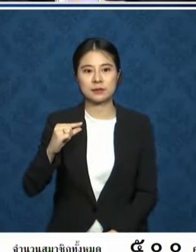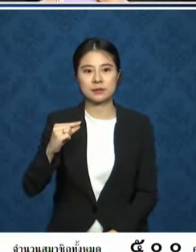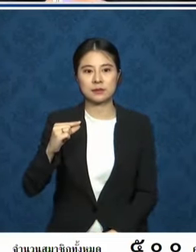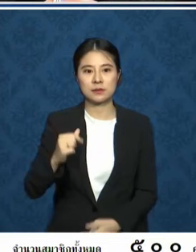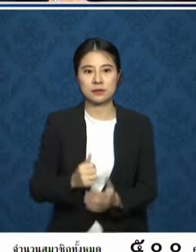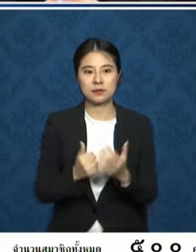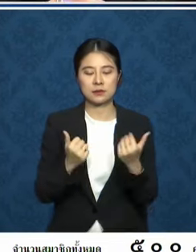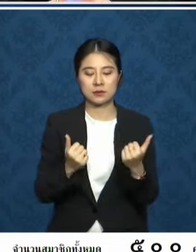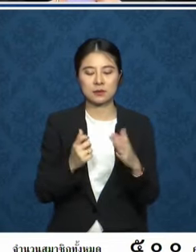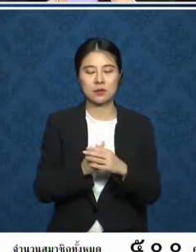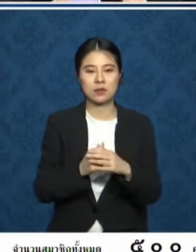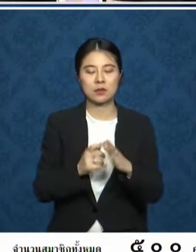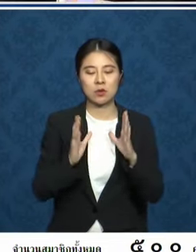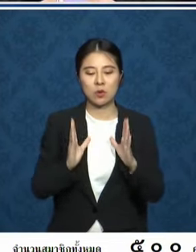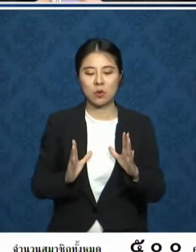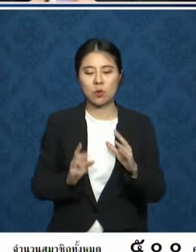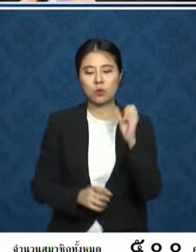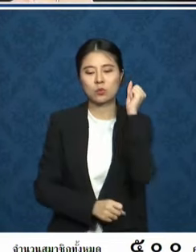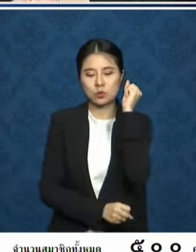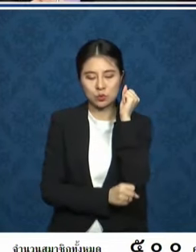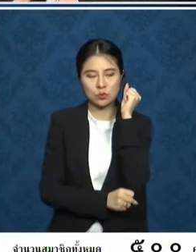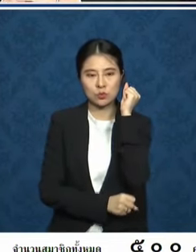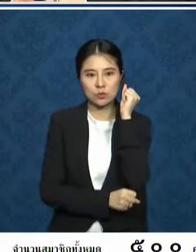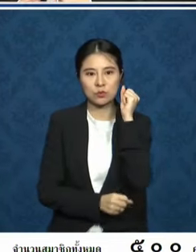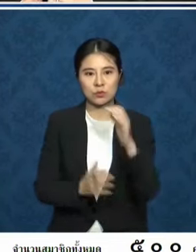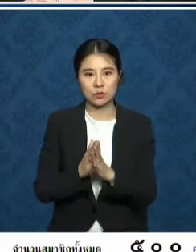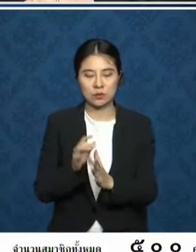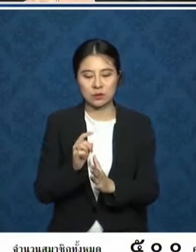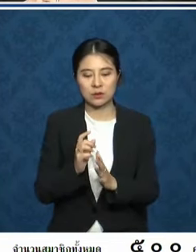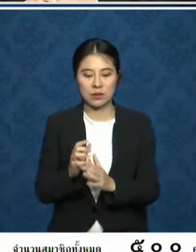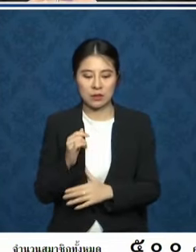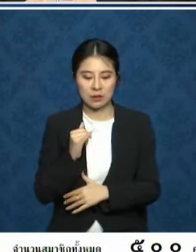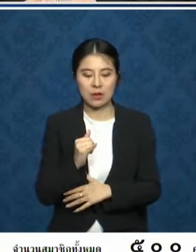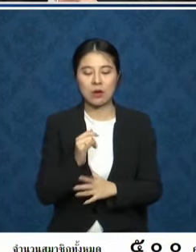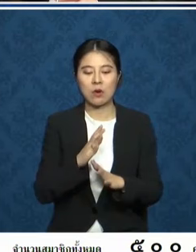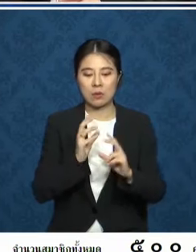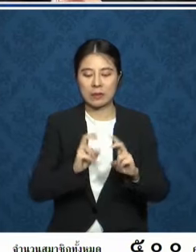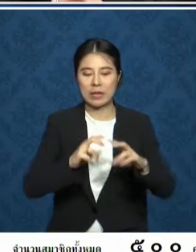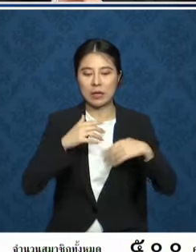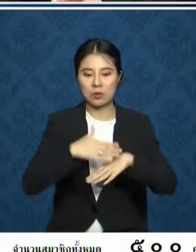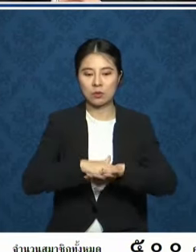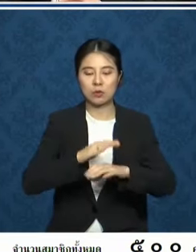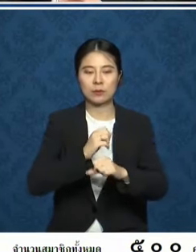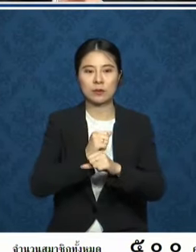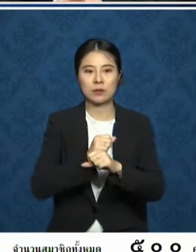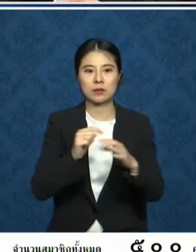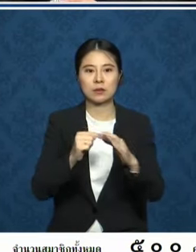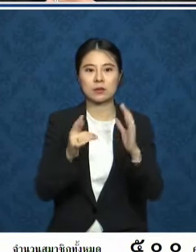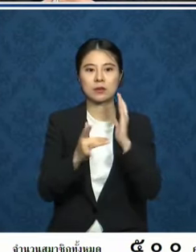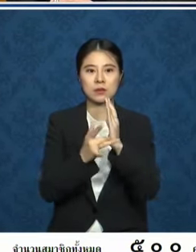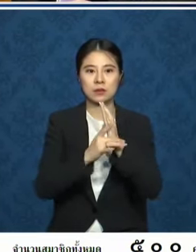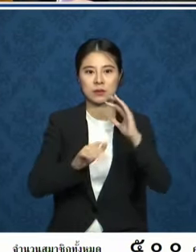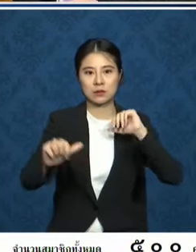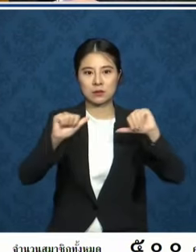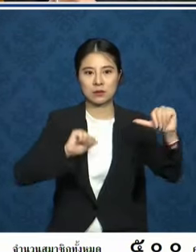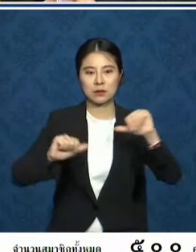จะพยายามให้รากย่าได้มีโอกาสมีการหาอะไรได้ที่มากขึ้นบนฐานของวิัศาตแลเทโนโยีที่ด